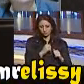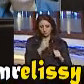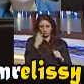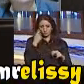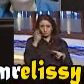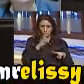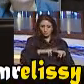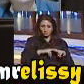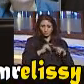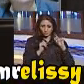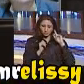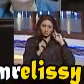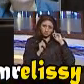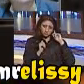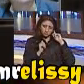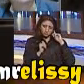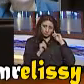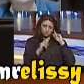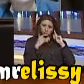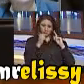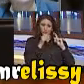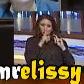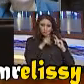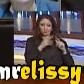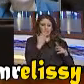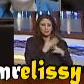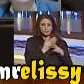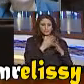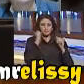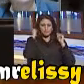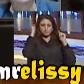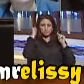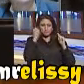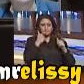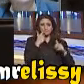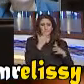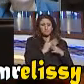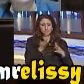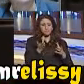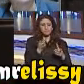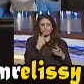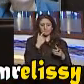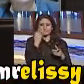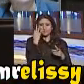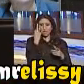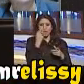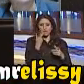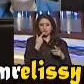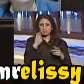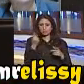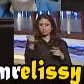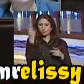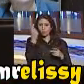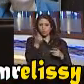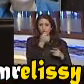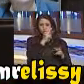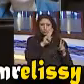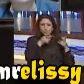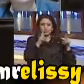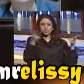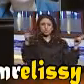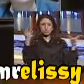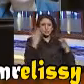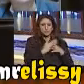يعني كلام يعني الكلام لك يا جارة، يعني سواء بقى سواء للقوى التيار